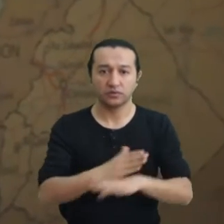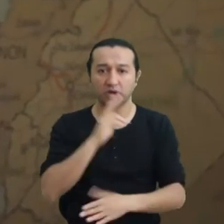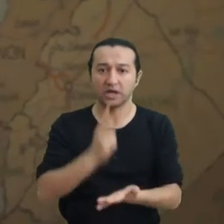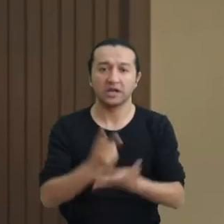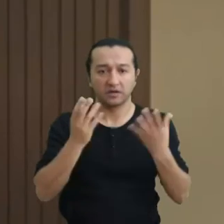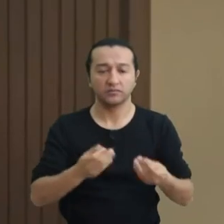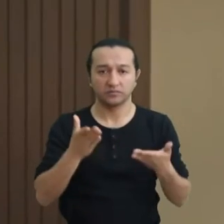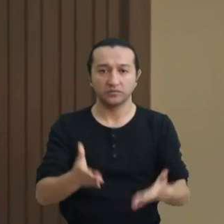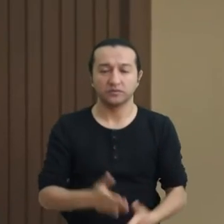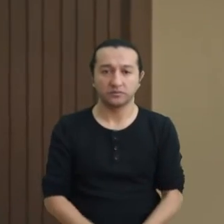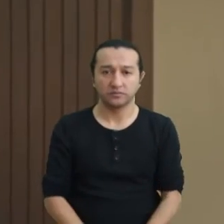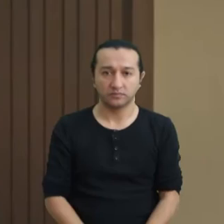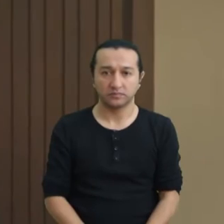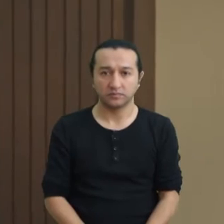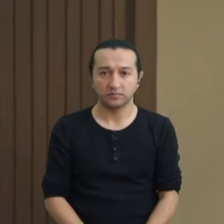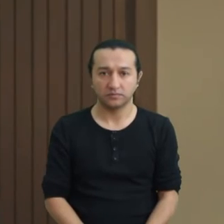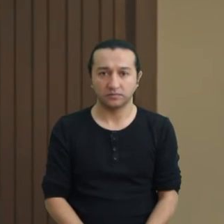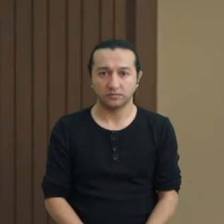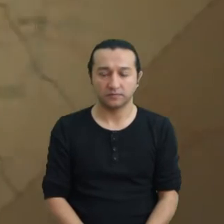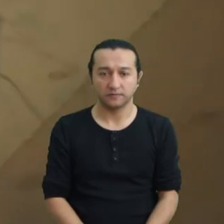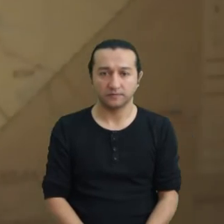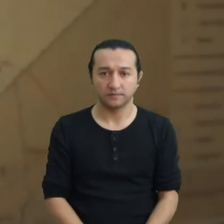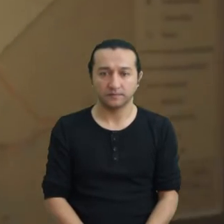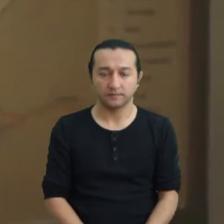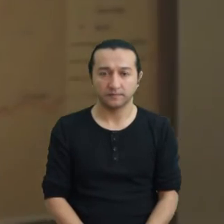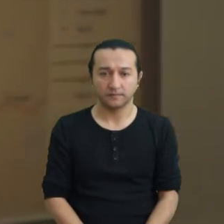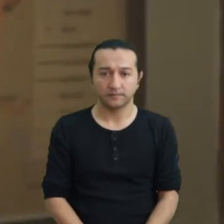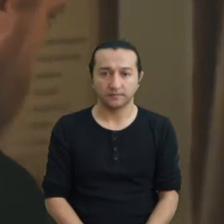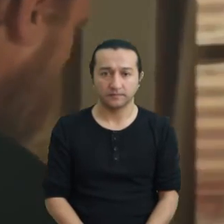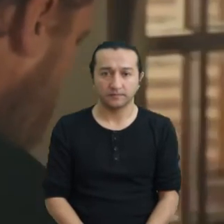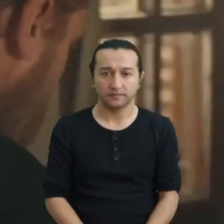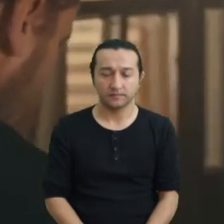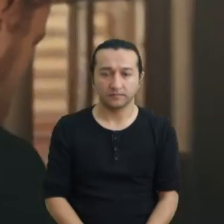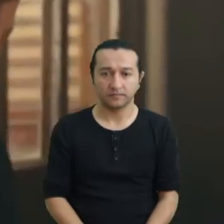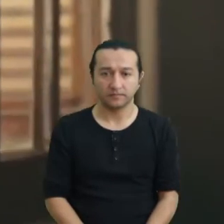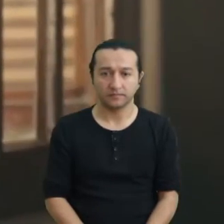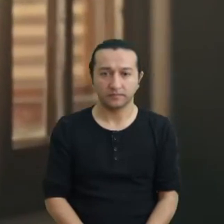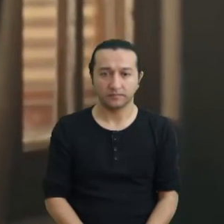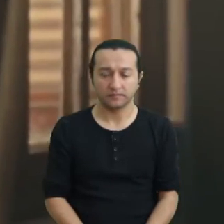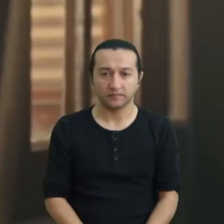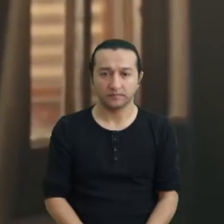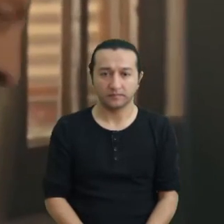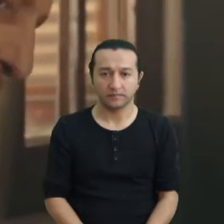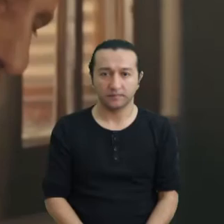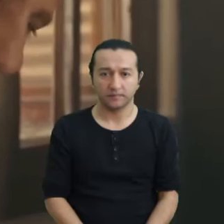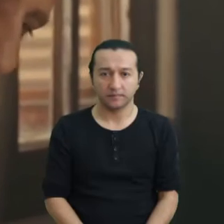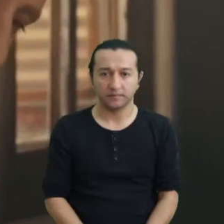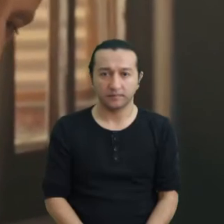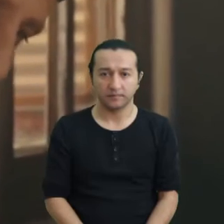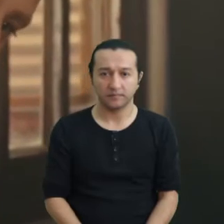karar bu. Karşısında kalın kaşlı bir askeri kaldı. John arkası dönük el içleriyle masaya bandı